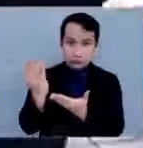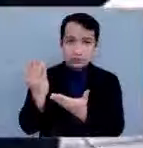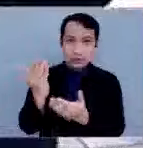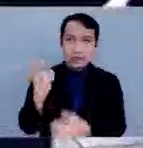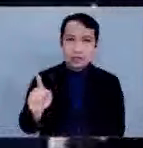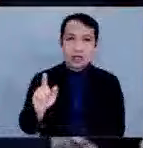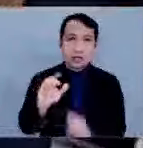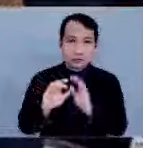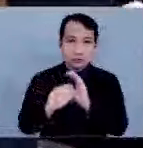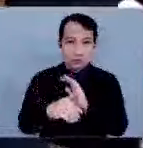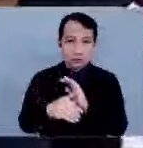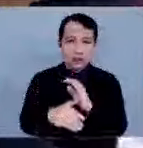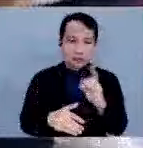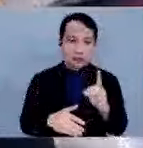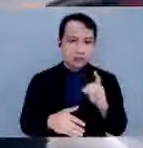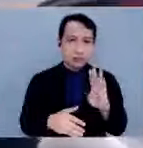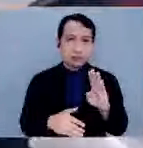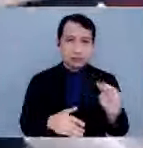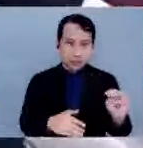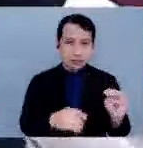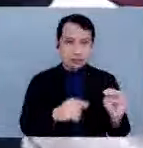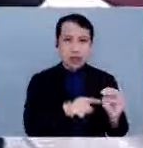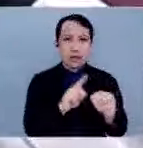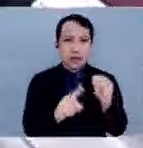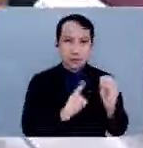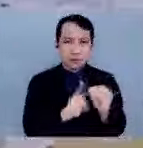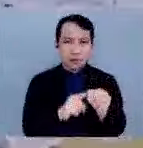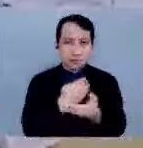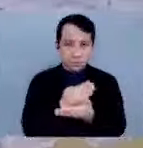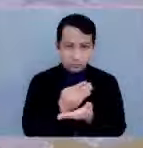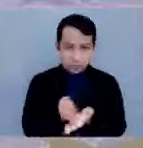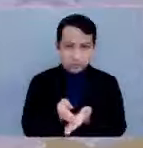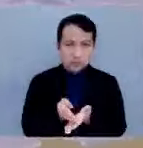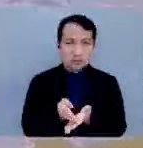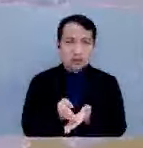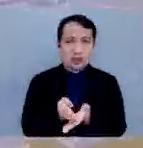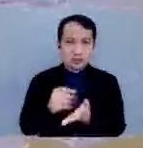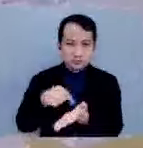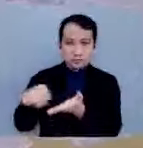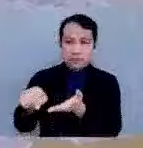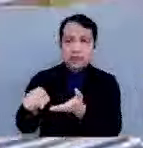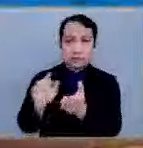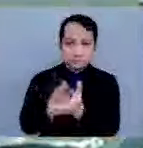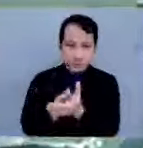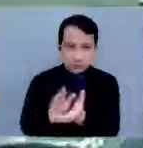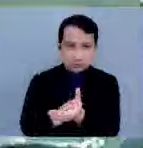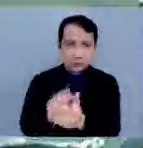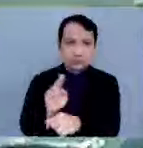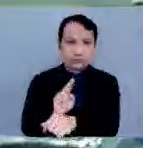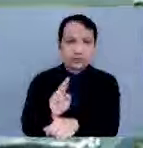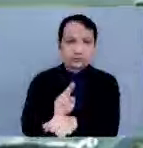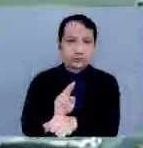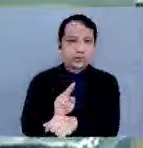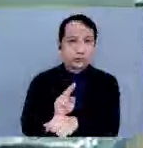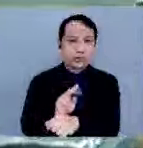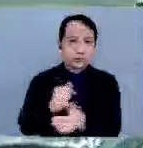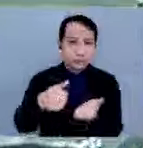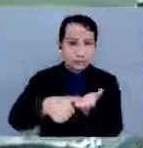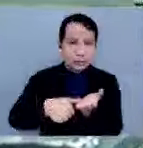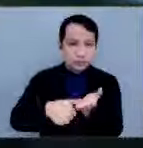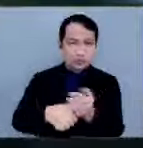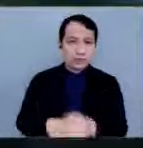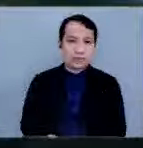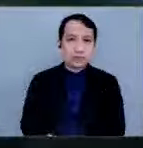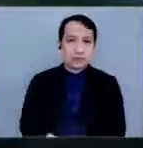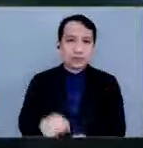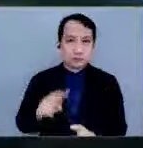of Budget and Management kaugnay sa pondo na ibabayad sa mga paaralan na gagamitin sa halalan. Nauna nang umapila si Vice President